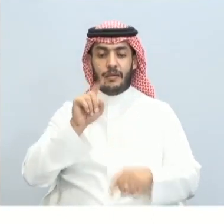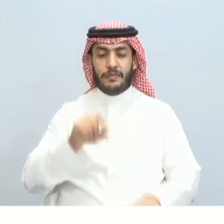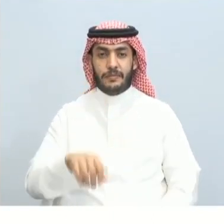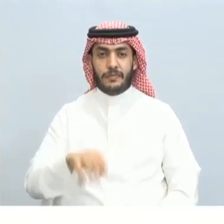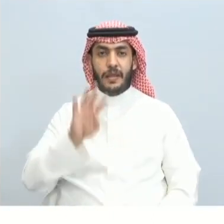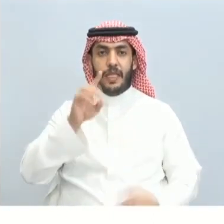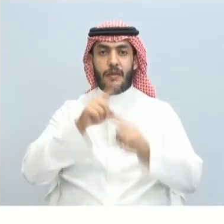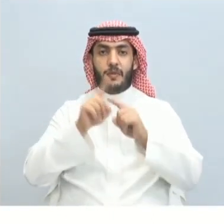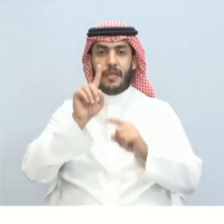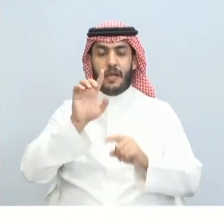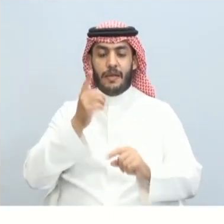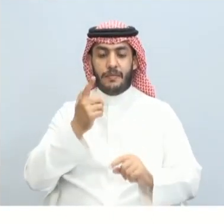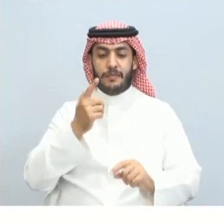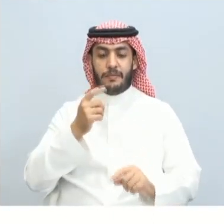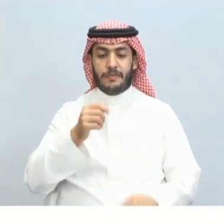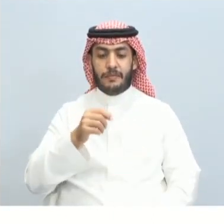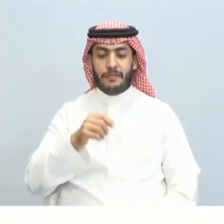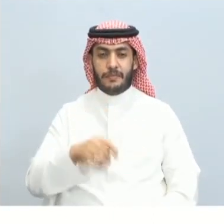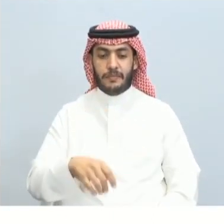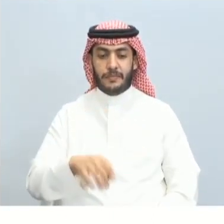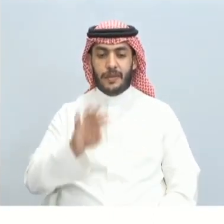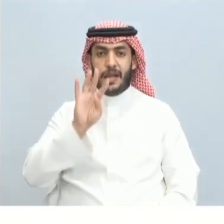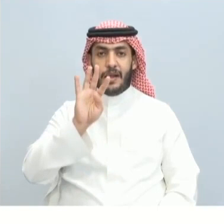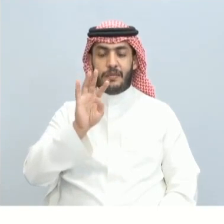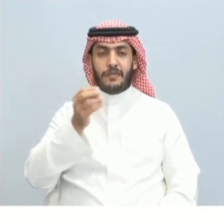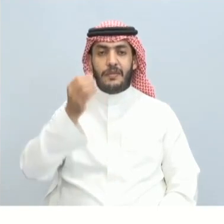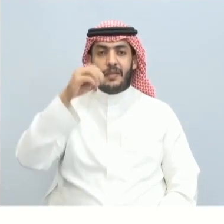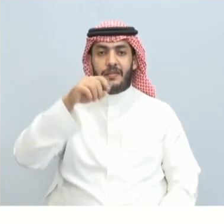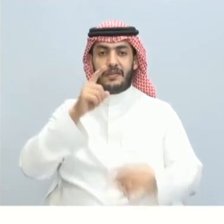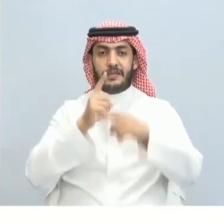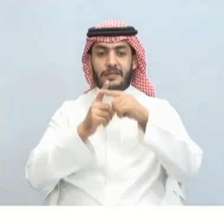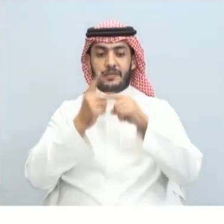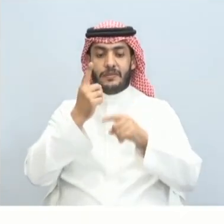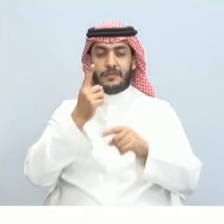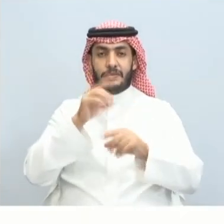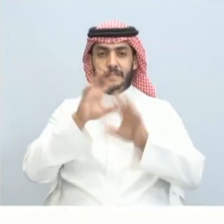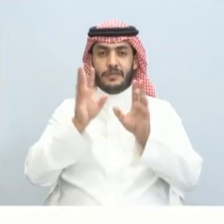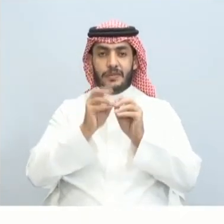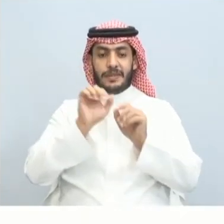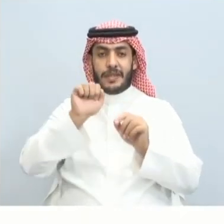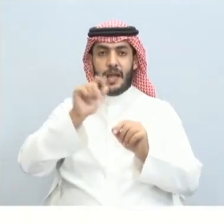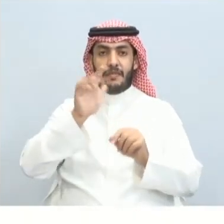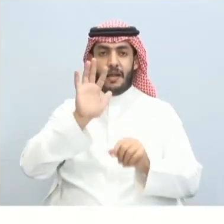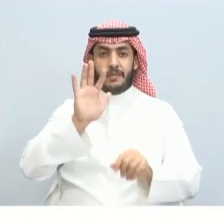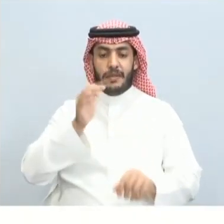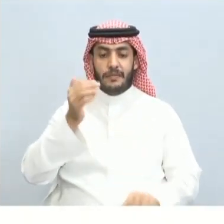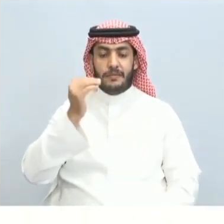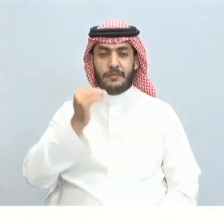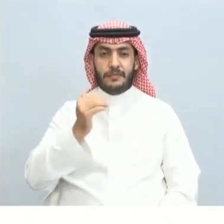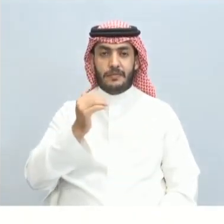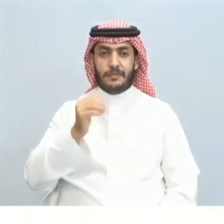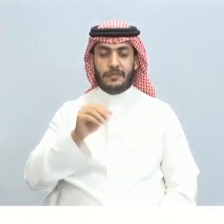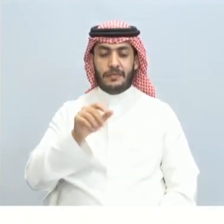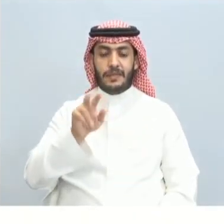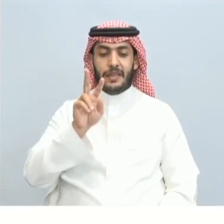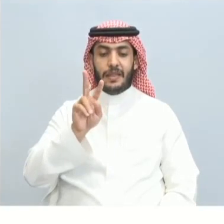اربعه في واحد كم صحيح اربعه في واحد اربعه ومضاف اليه واحد اذا تصبح قيمه ص خمسه الان